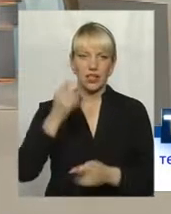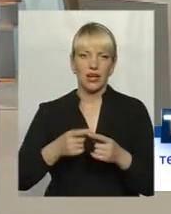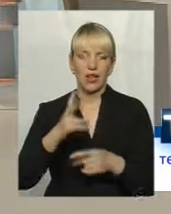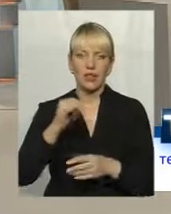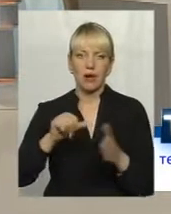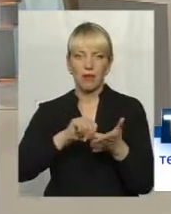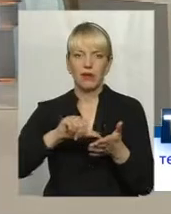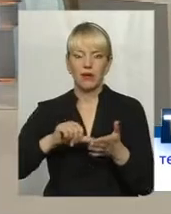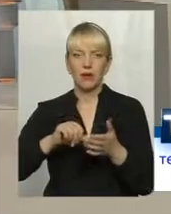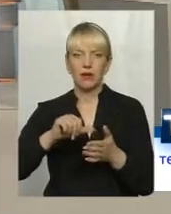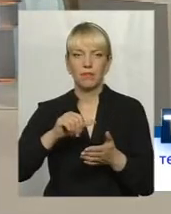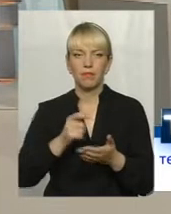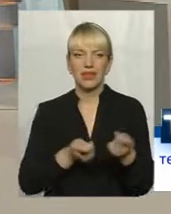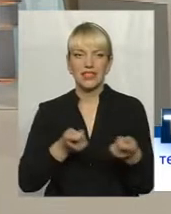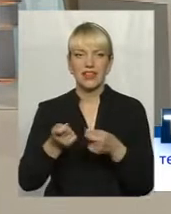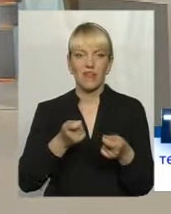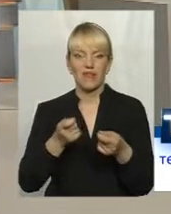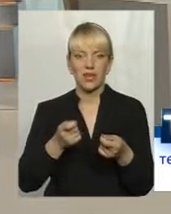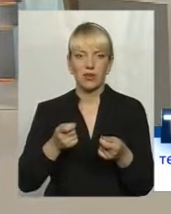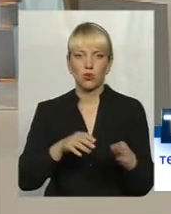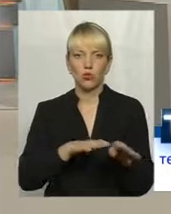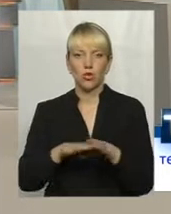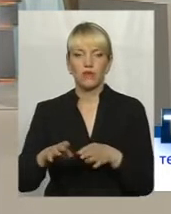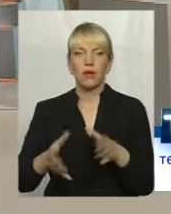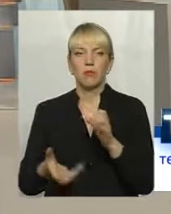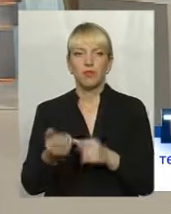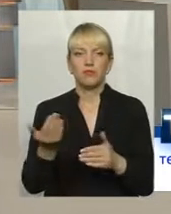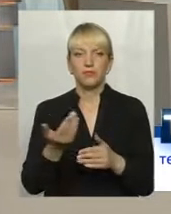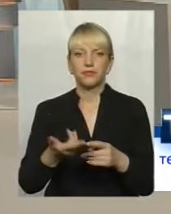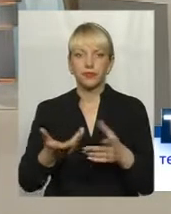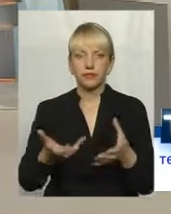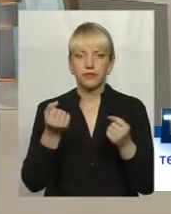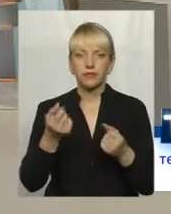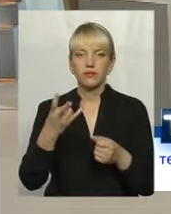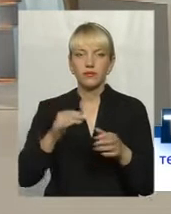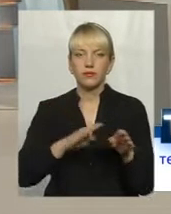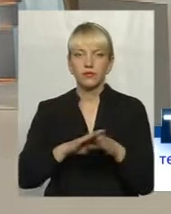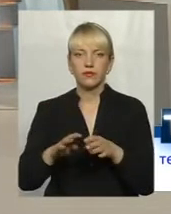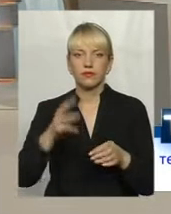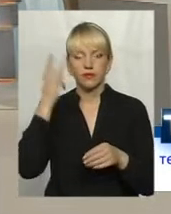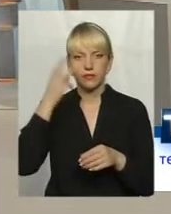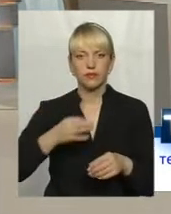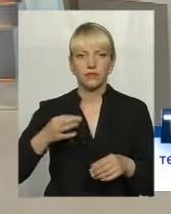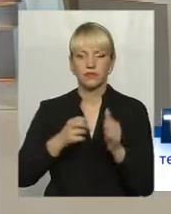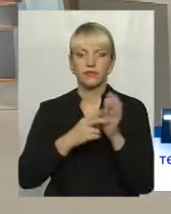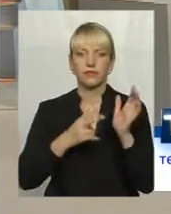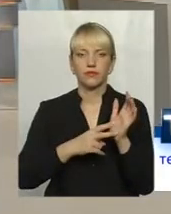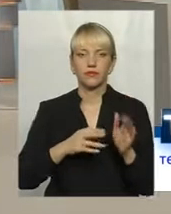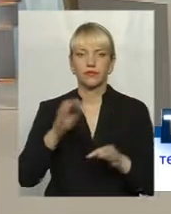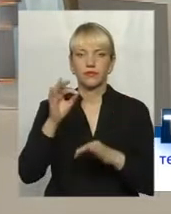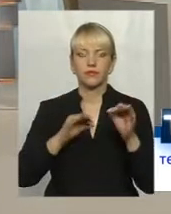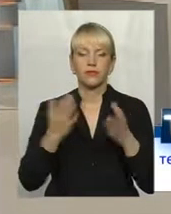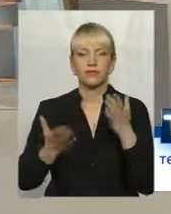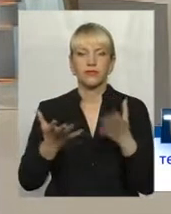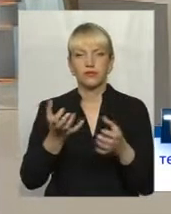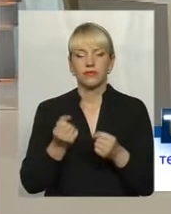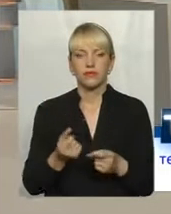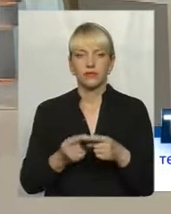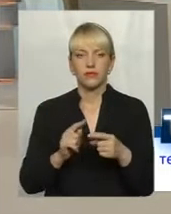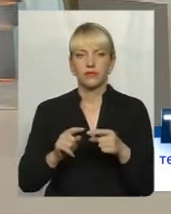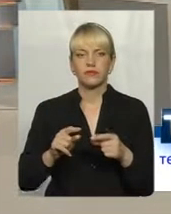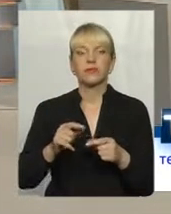представницькому рівні знизу до верху. Підтримку, яку ми отримали на рівні Хмельницької області, вона майже 17%. Якщо ми беремо ті вибори жовтневі